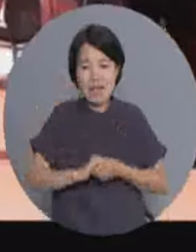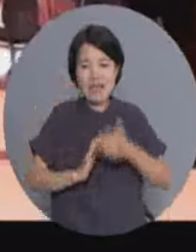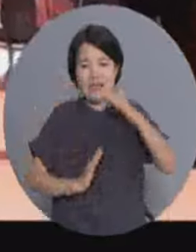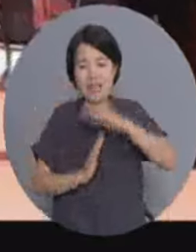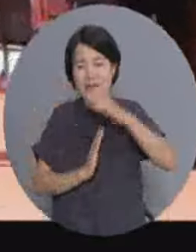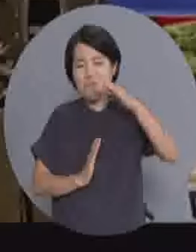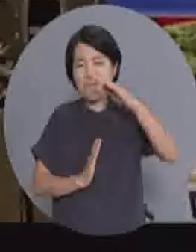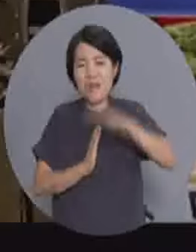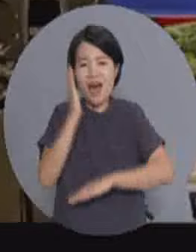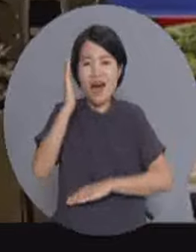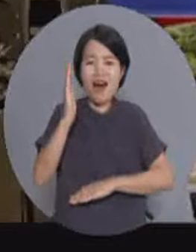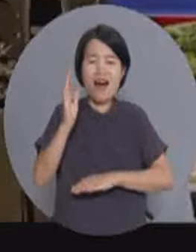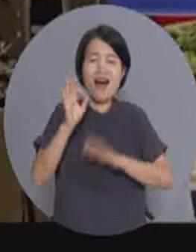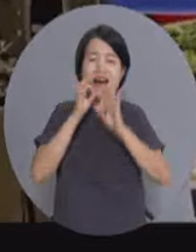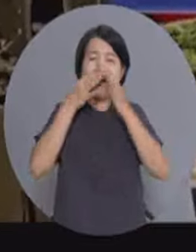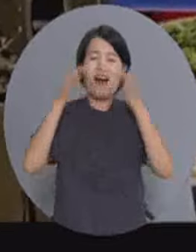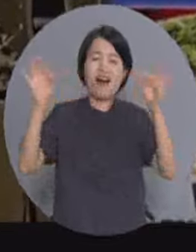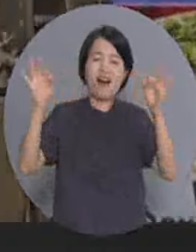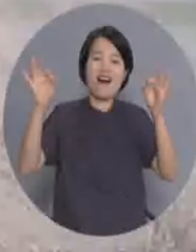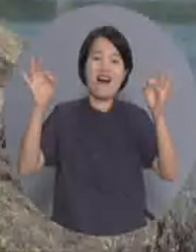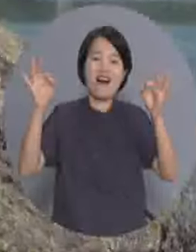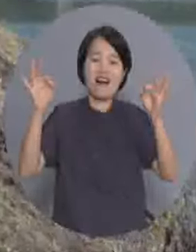성취감에 절로 환호가 터집니다.